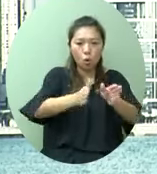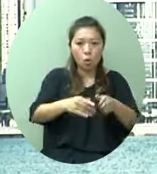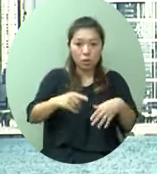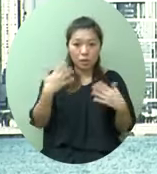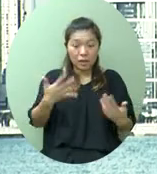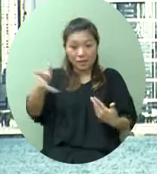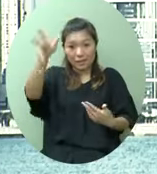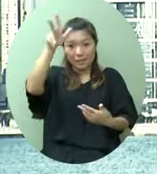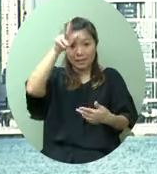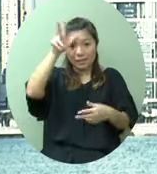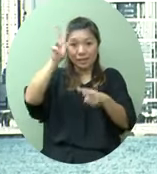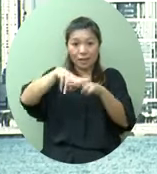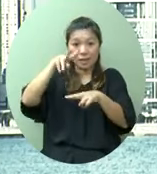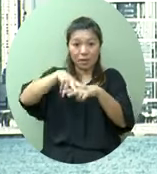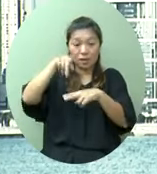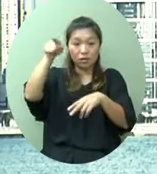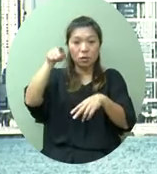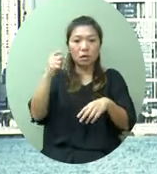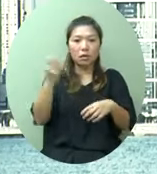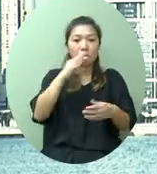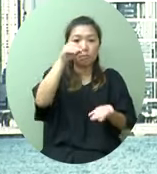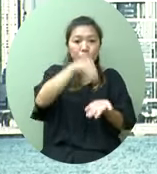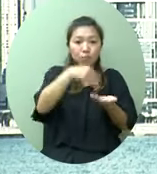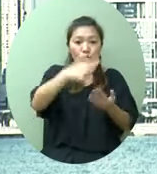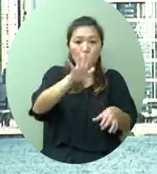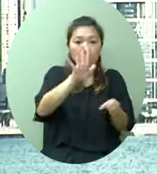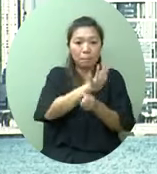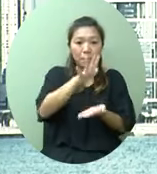啦，分別係已經落實咗超過1年多嘅